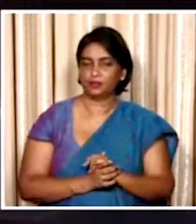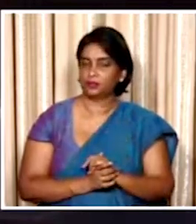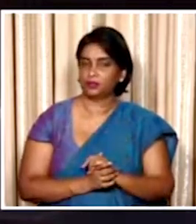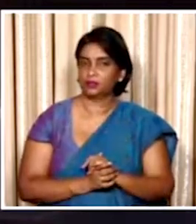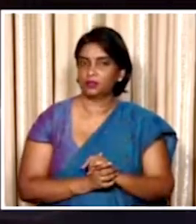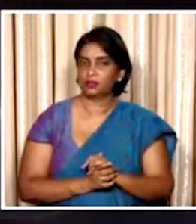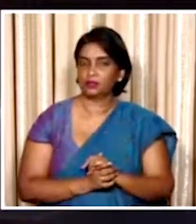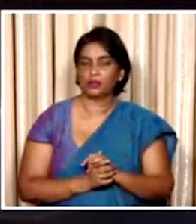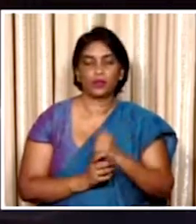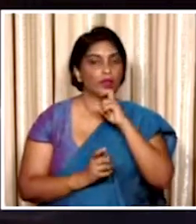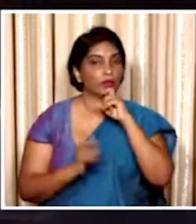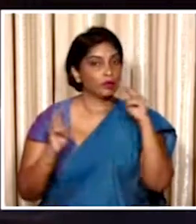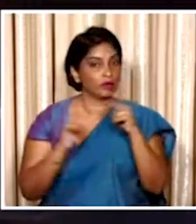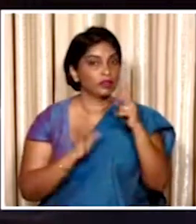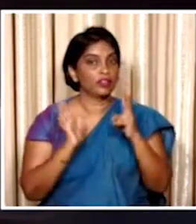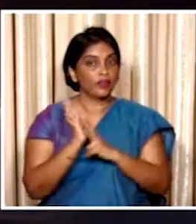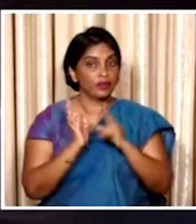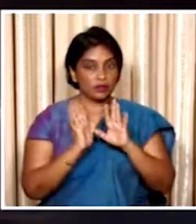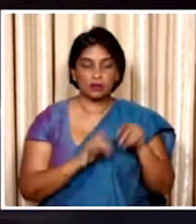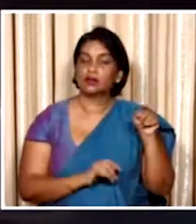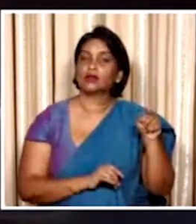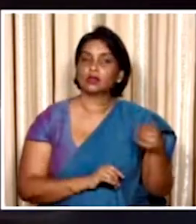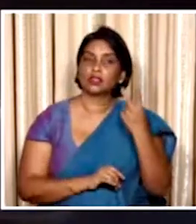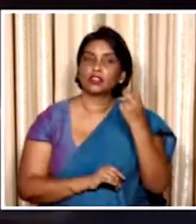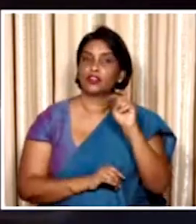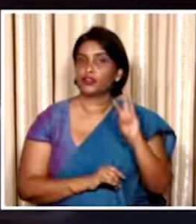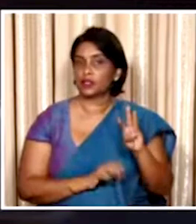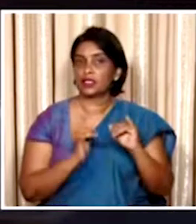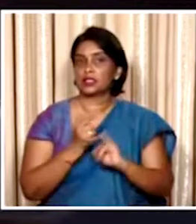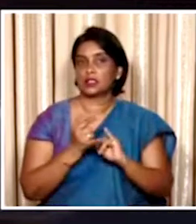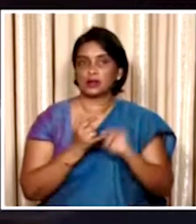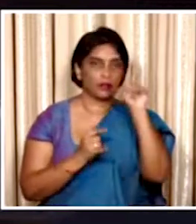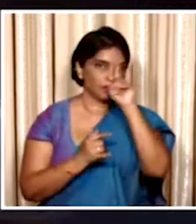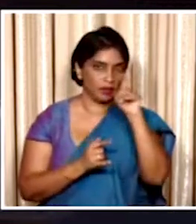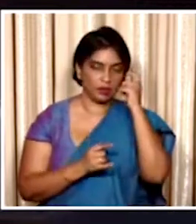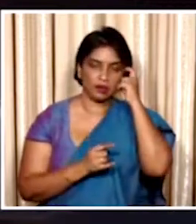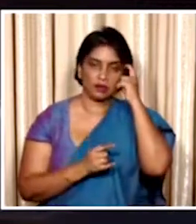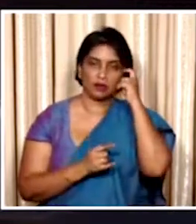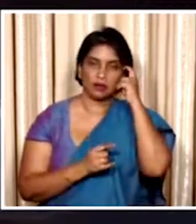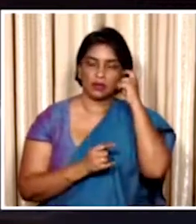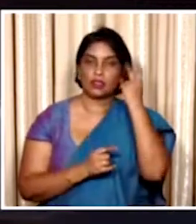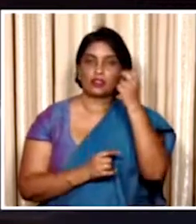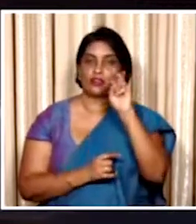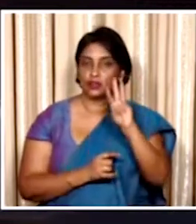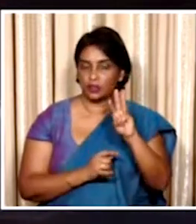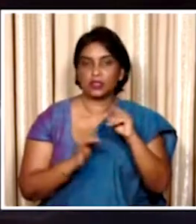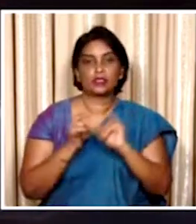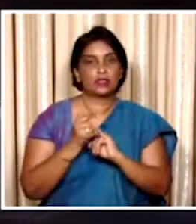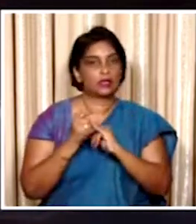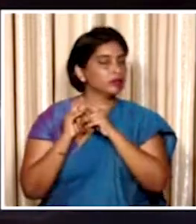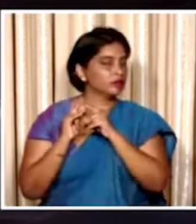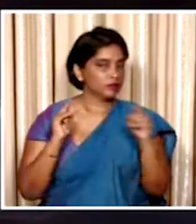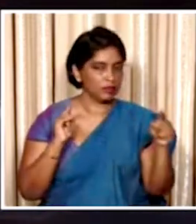ශ්‍රේෂ්ඨ අභියාචනාධිකරණයේ පුරප්පාඩු ඇතිලා තියෙන්නේ 2023 සැප්තැම්බර් මාසේ ඉඳලා. ඒකට 2023 සැප්තැම්බර් මාසේ